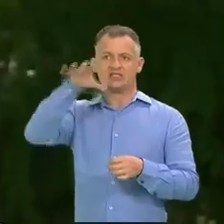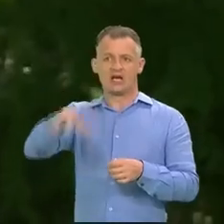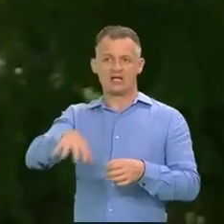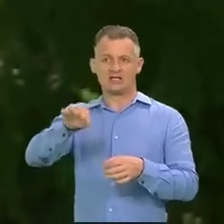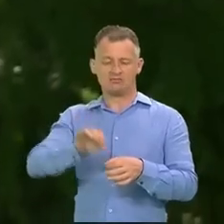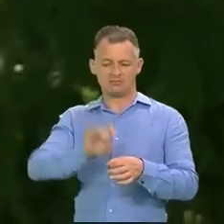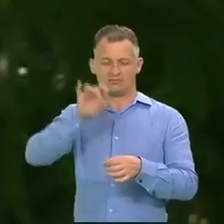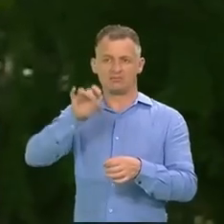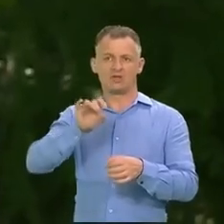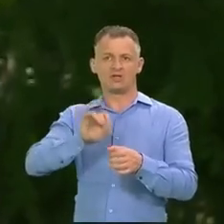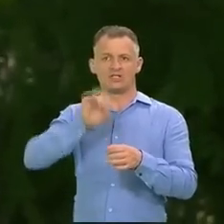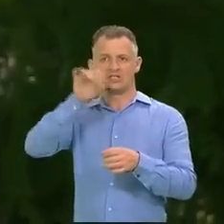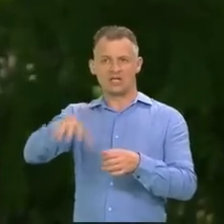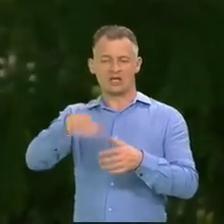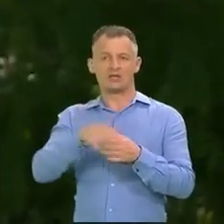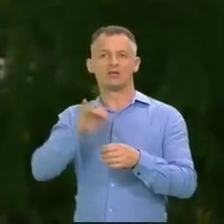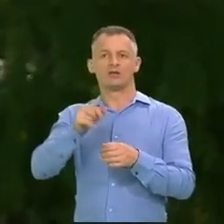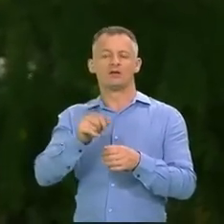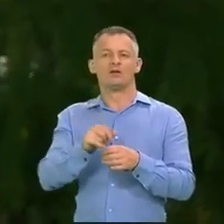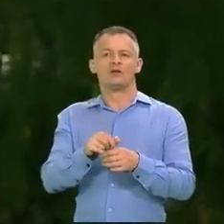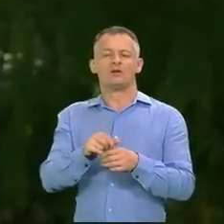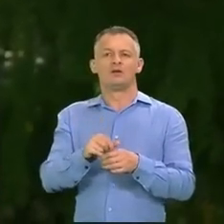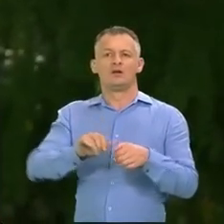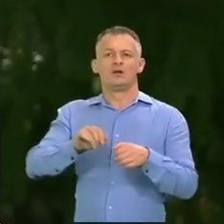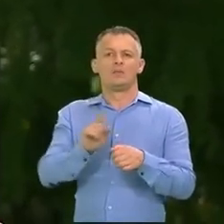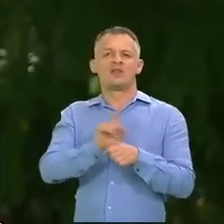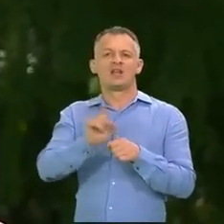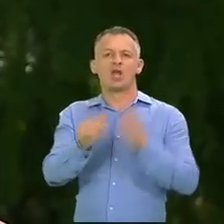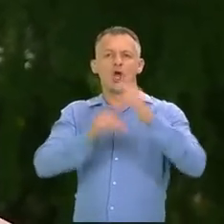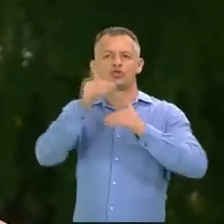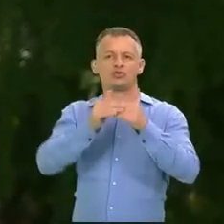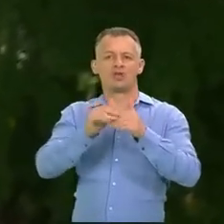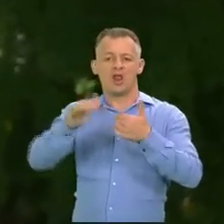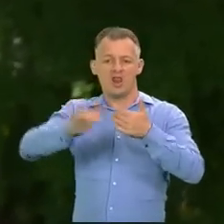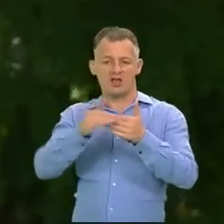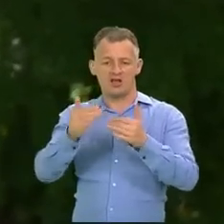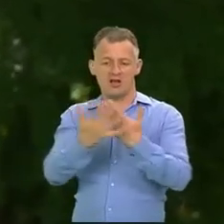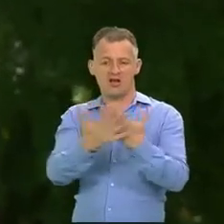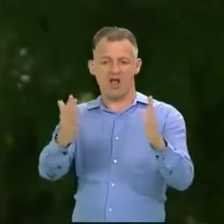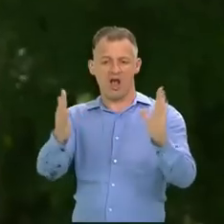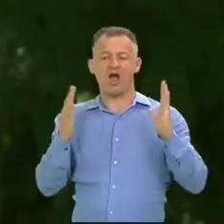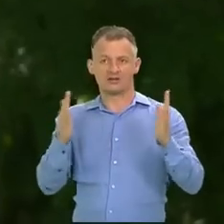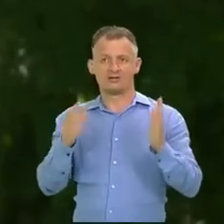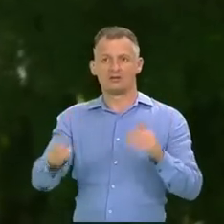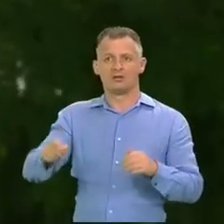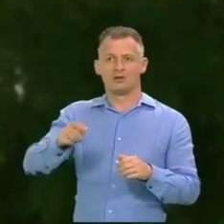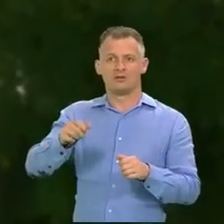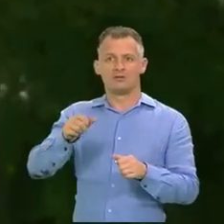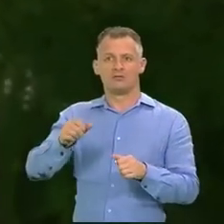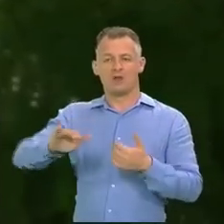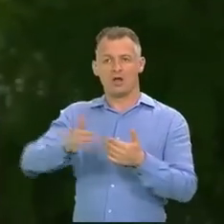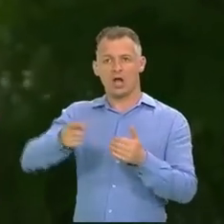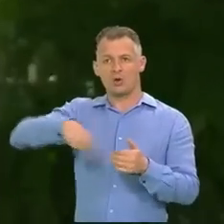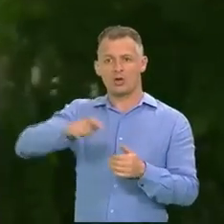de construcții care au luat foc chiar lângă gardul, de lângă noi. Da. Oricum, jandarmii au